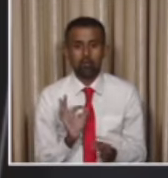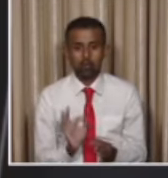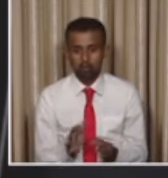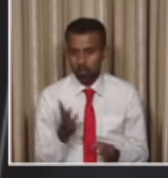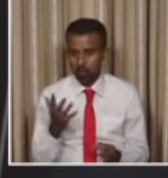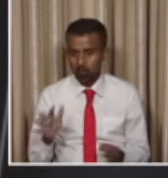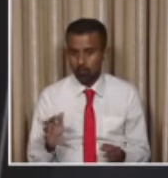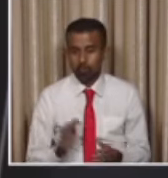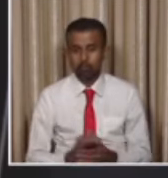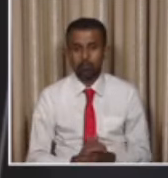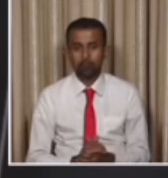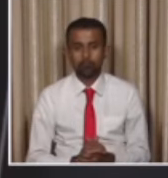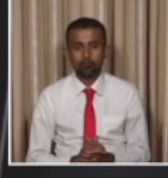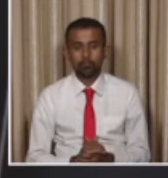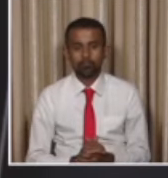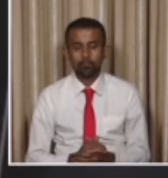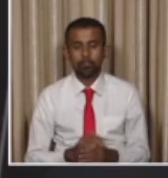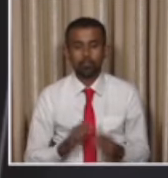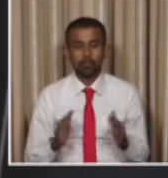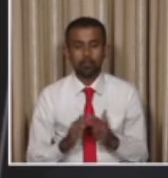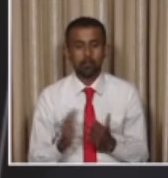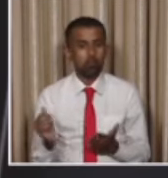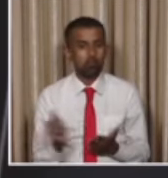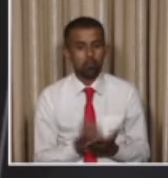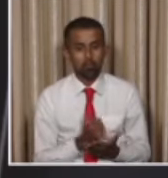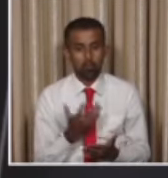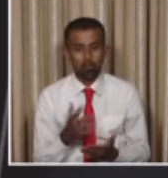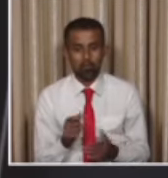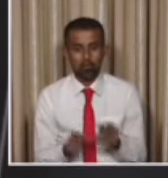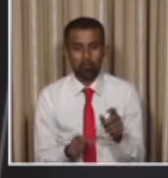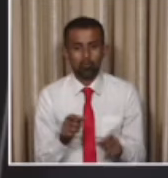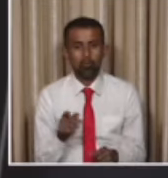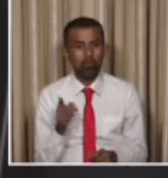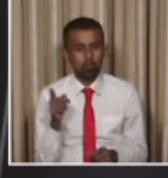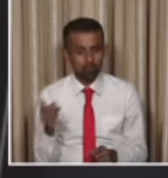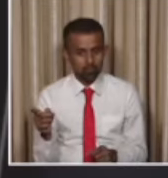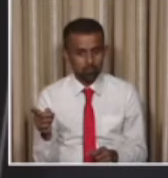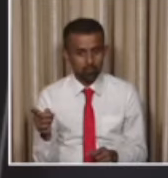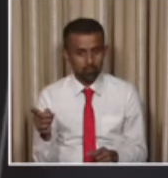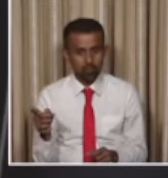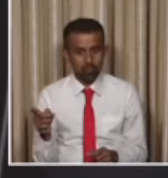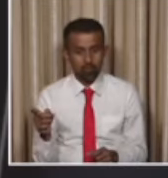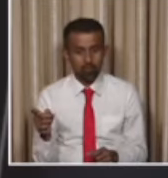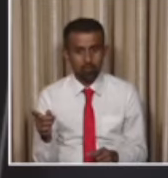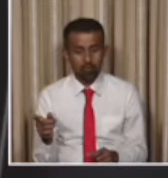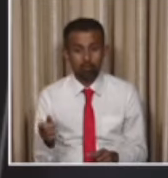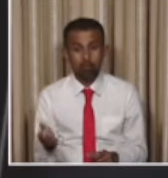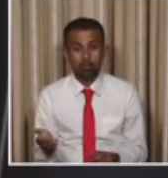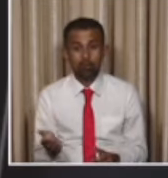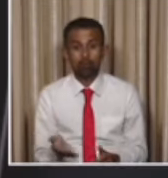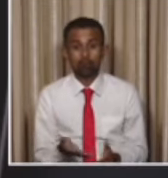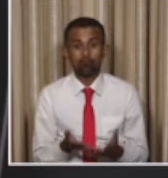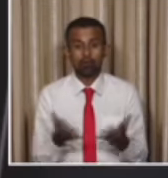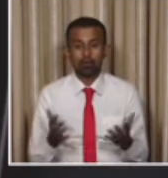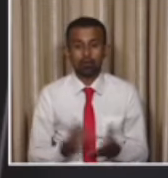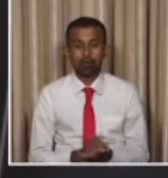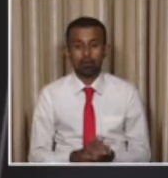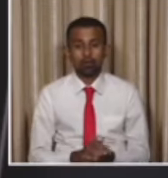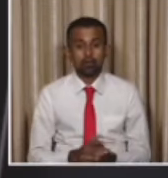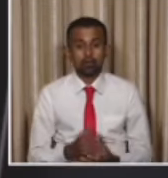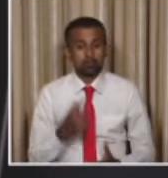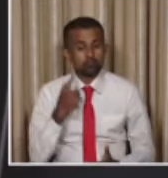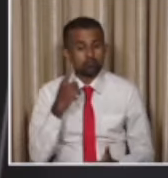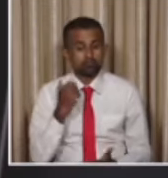කරලා දේපොළ සුන්නත් දුවිලි කරපු අයට ඒ තත්ත්වයට වඩා අන්තිම